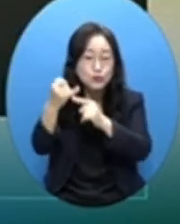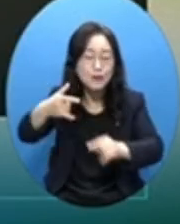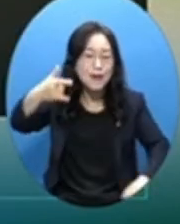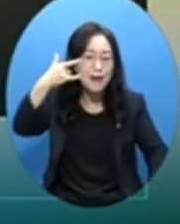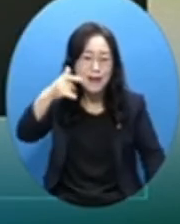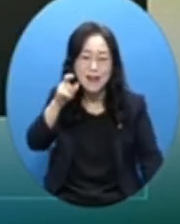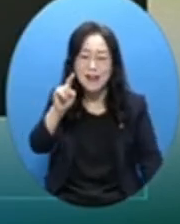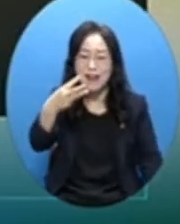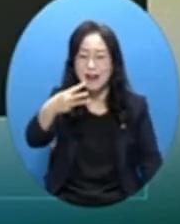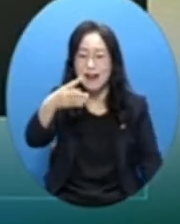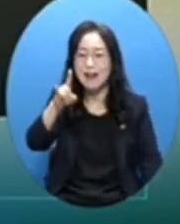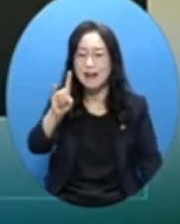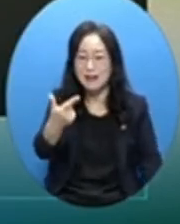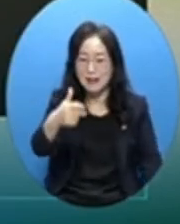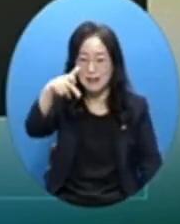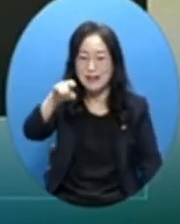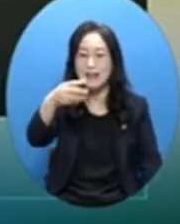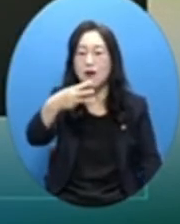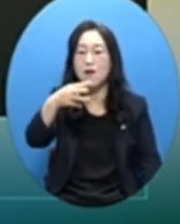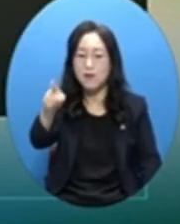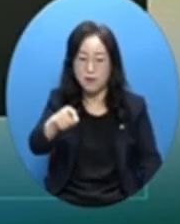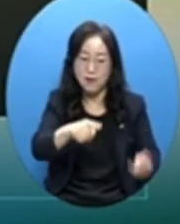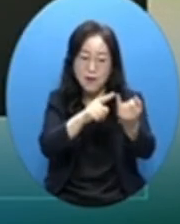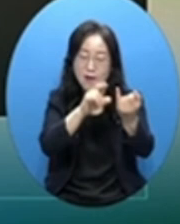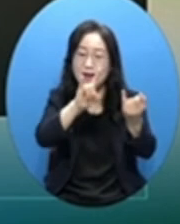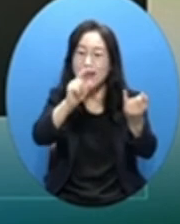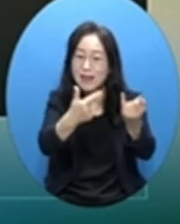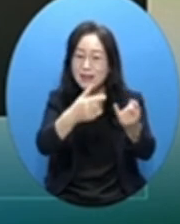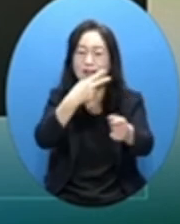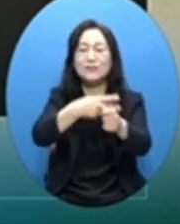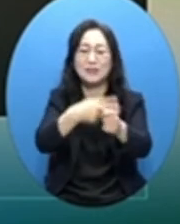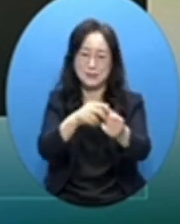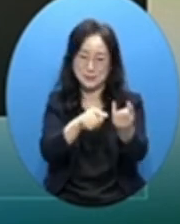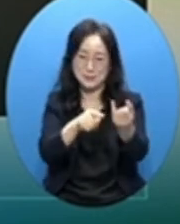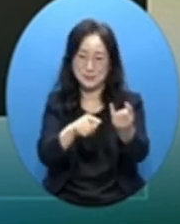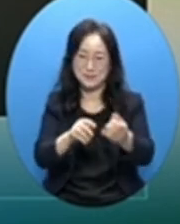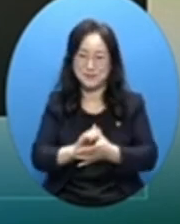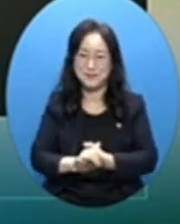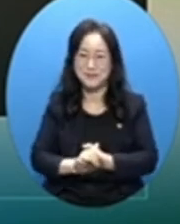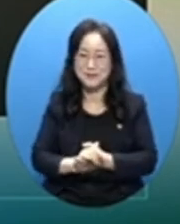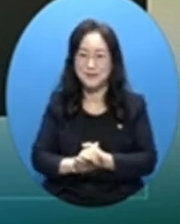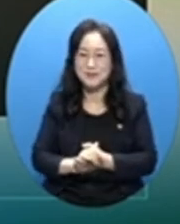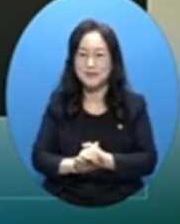켈러이고 그 선생님이 앤 설리반입니다. 할렐루야.